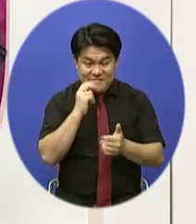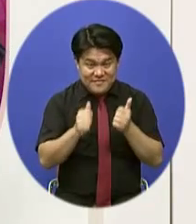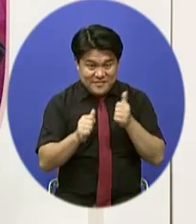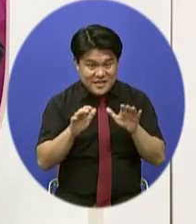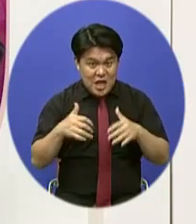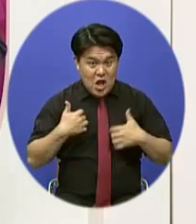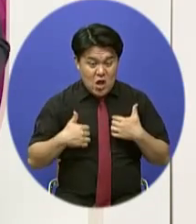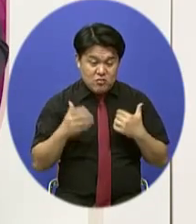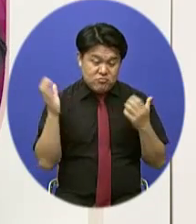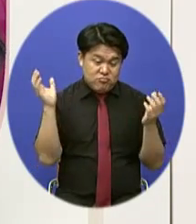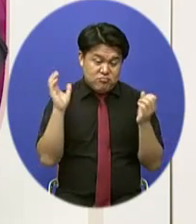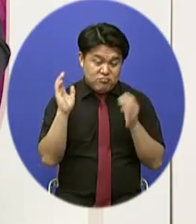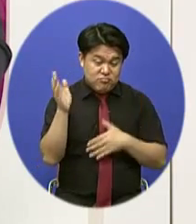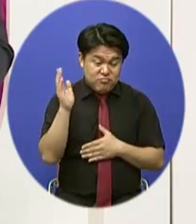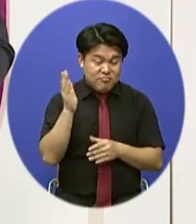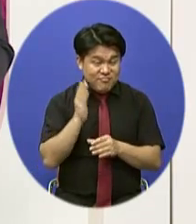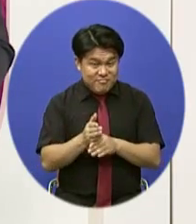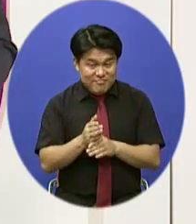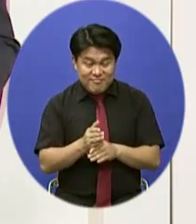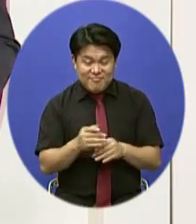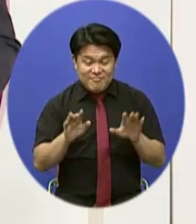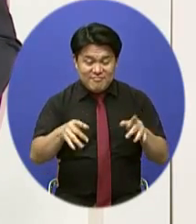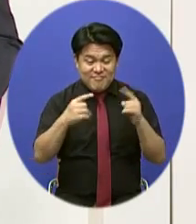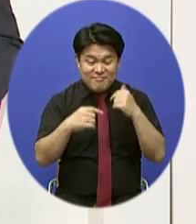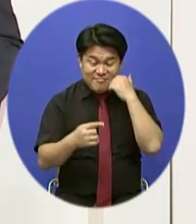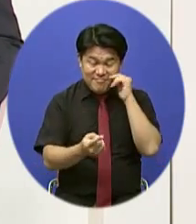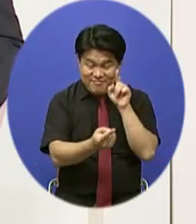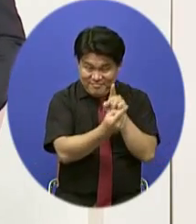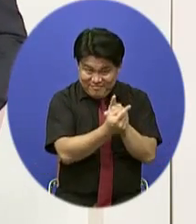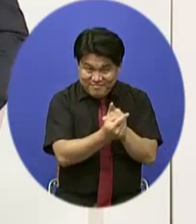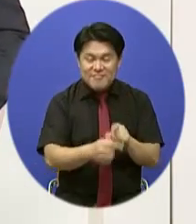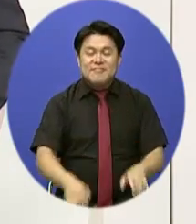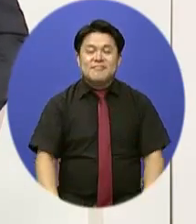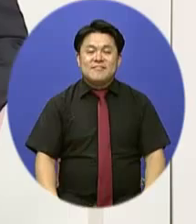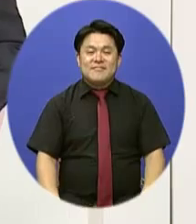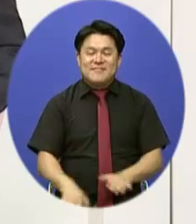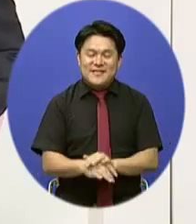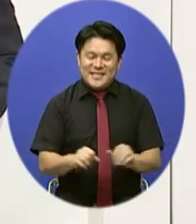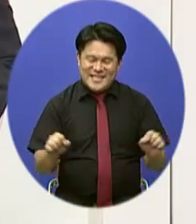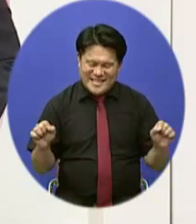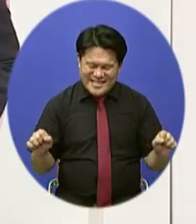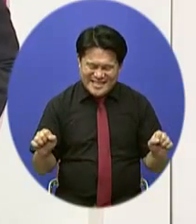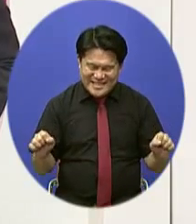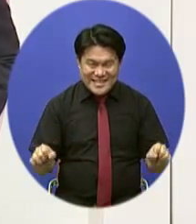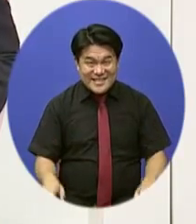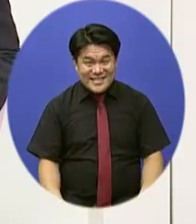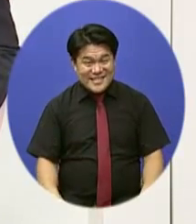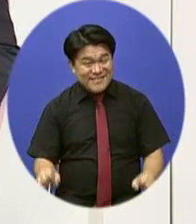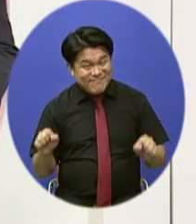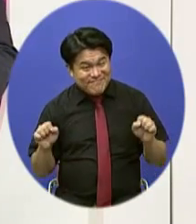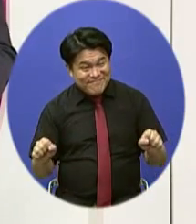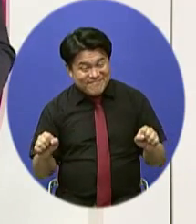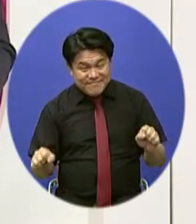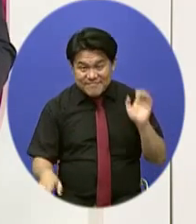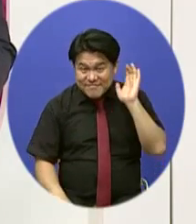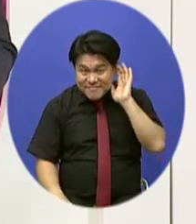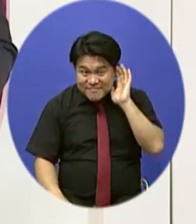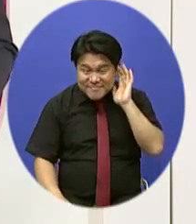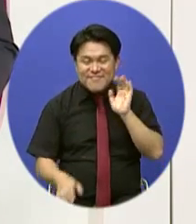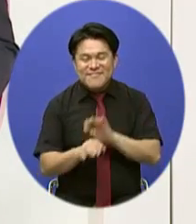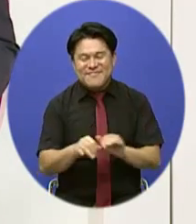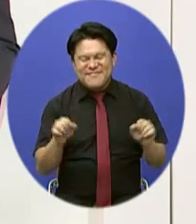재미나게 얘기를 풀어가면서 네. 즉석 참여자 또 만나보겠습니다. 네. 안녕하세요. 어서 오세요.